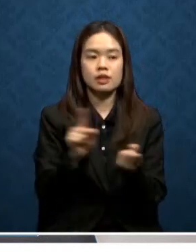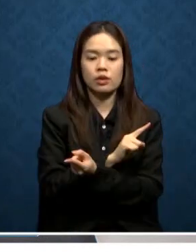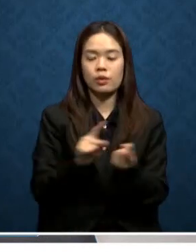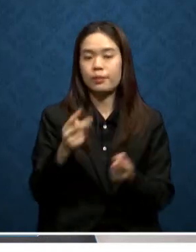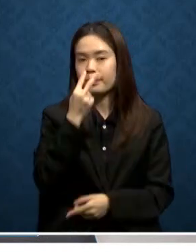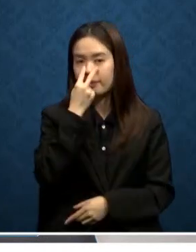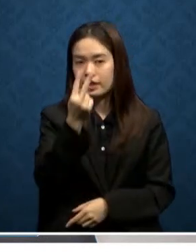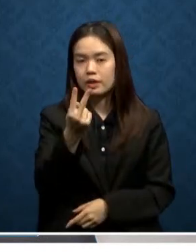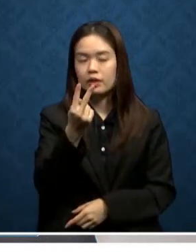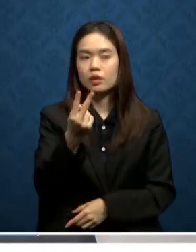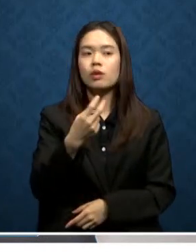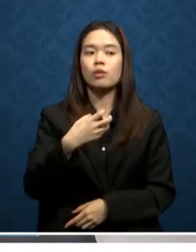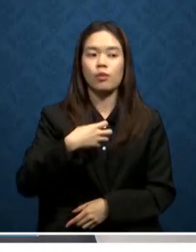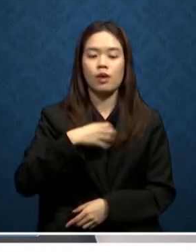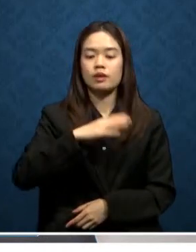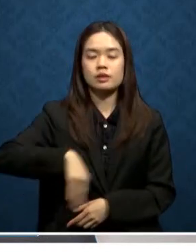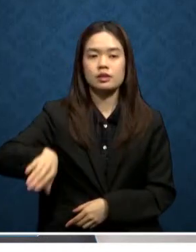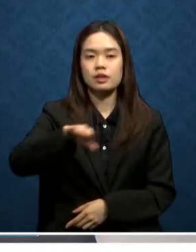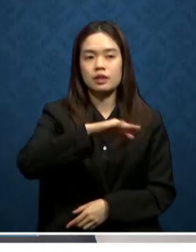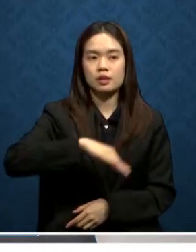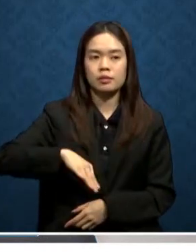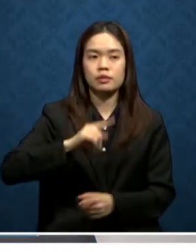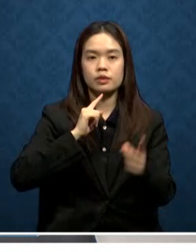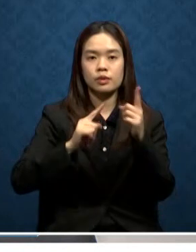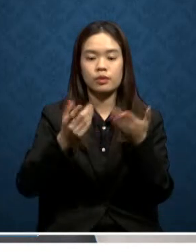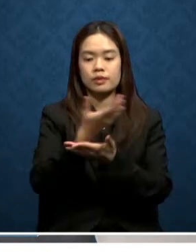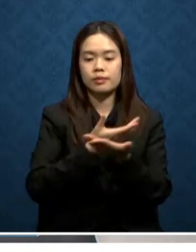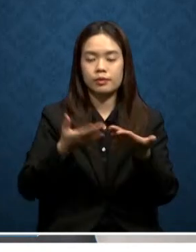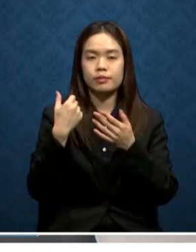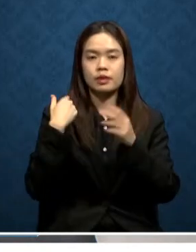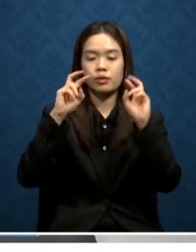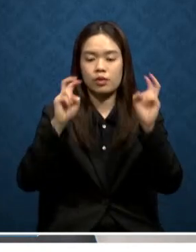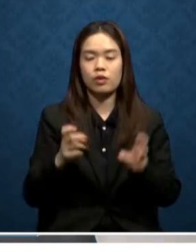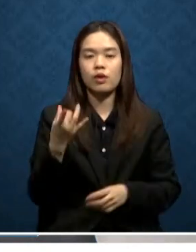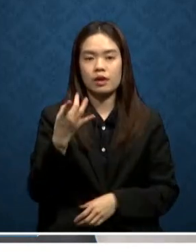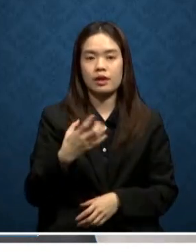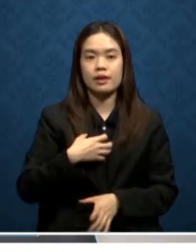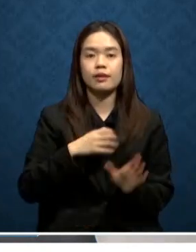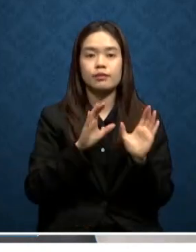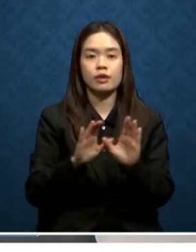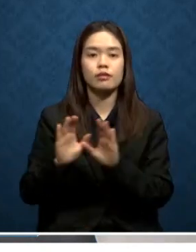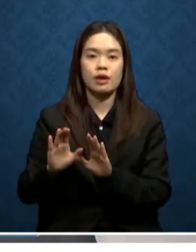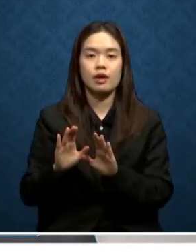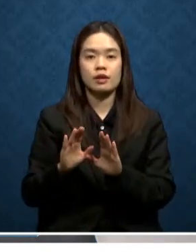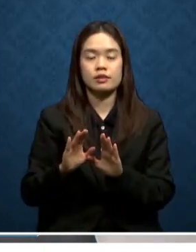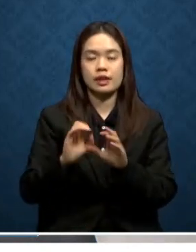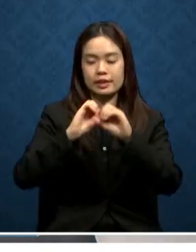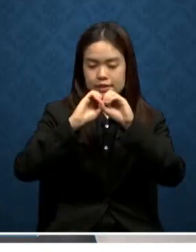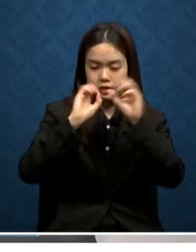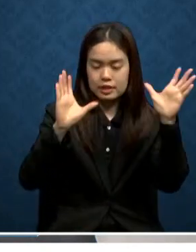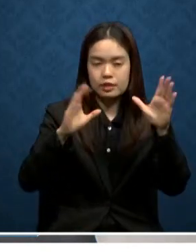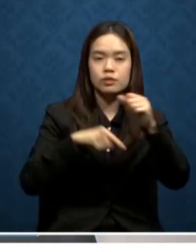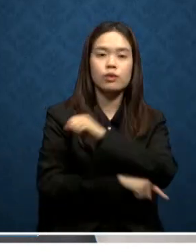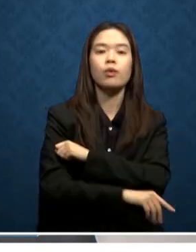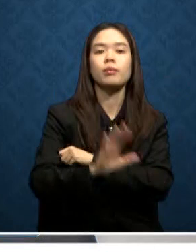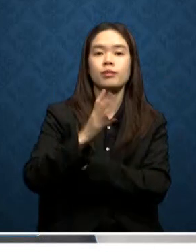านี่คือเจตนาทุกคนวิเคราะห์สังคมได้หมดวันนี้ว่าในสภาเราเป็นยังไงขอฝากให้ทุกอย่างเป็นไปด้วยความโปร่งใสตามที่สมาชิก